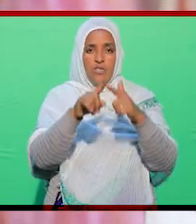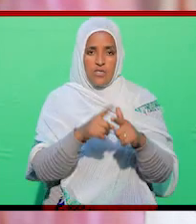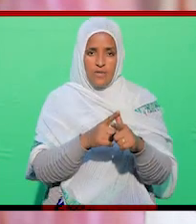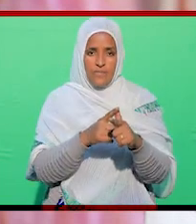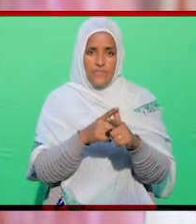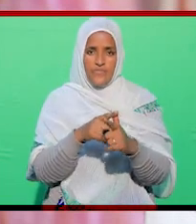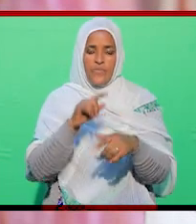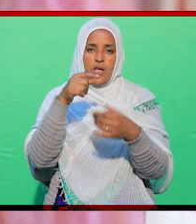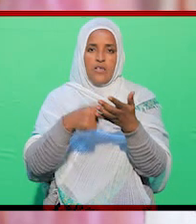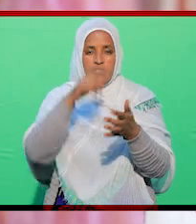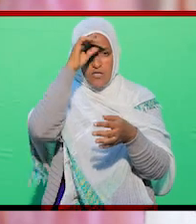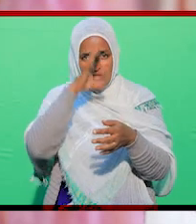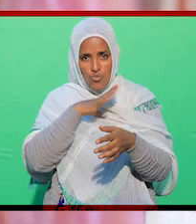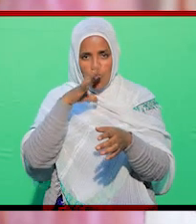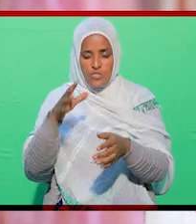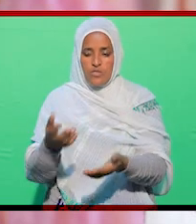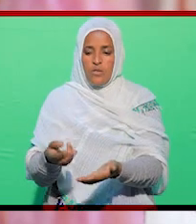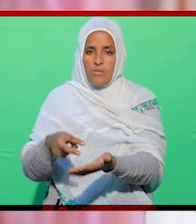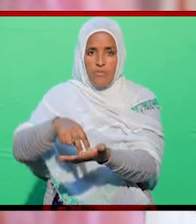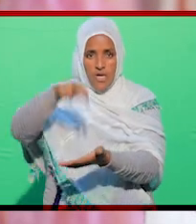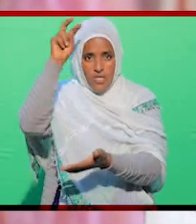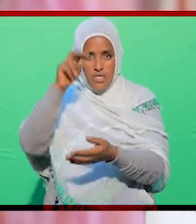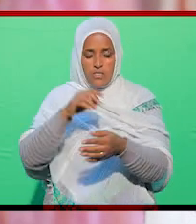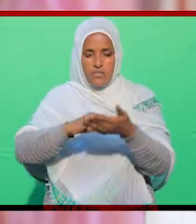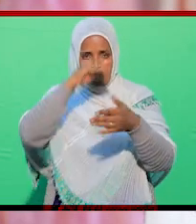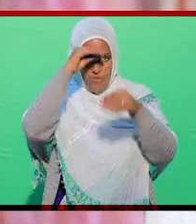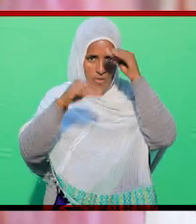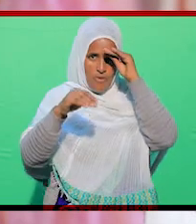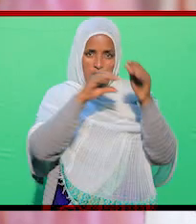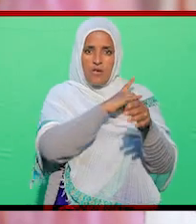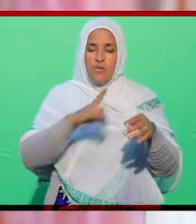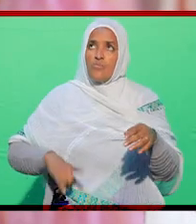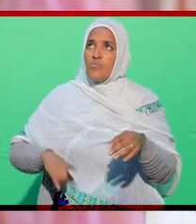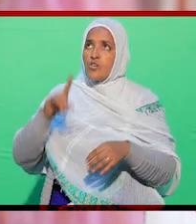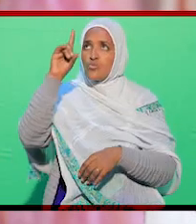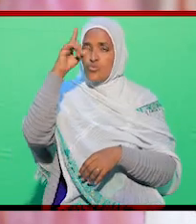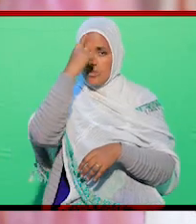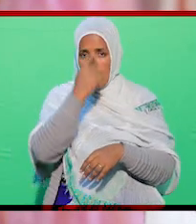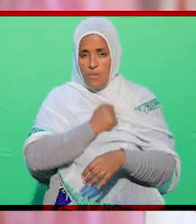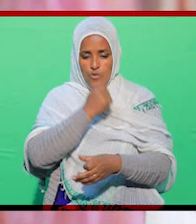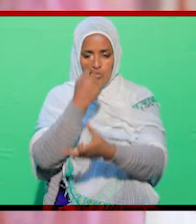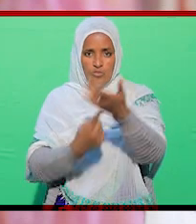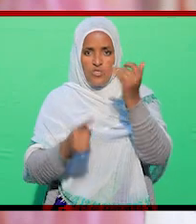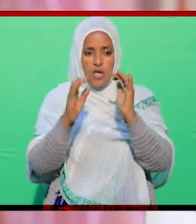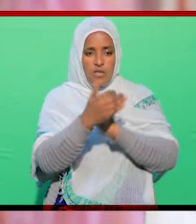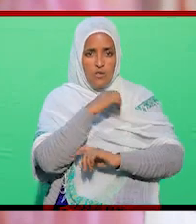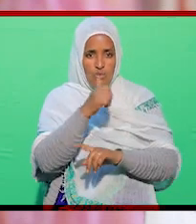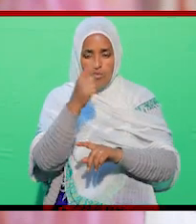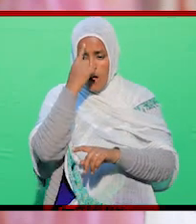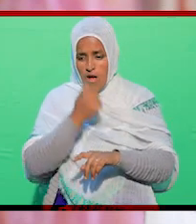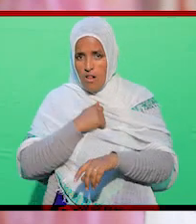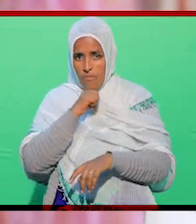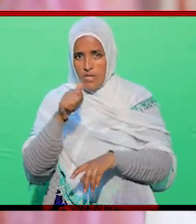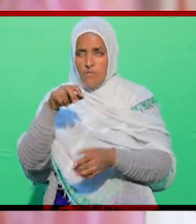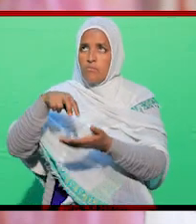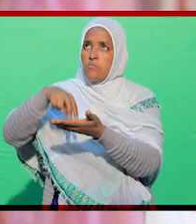እንመለከታለን ማለት ነው። እንግዲህ ስለ ሰዎች መነሳት ስንማማር በክርስቶስ ያመኑት